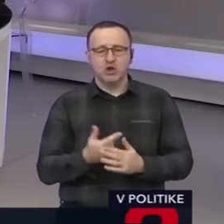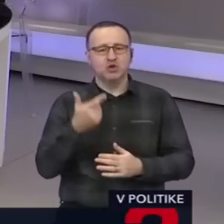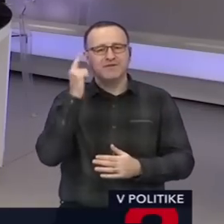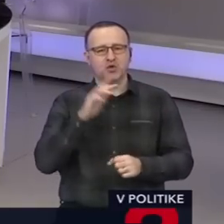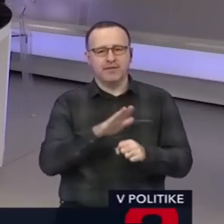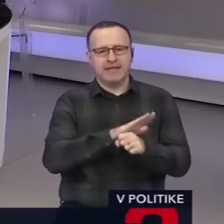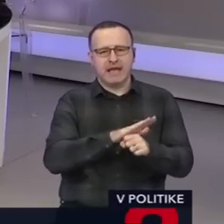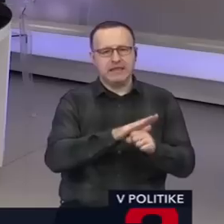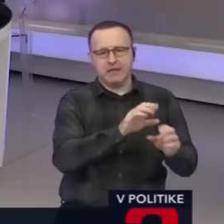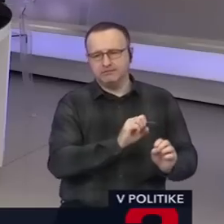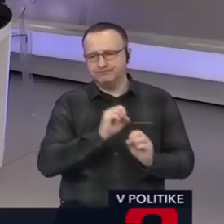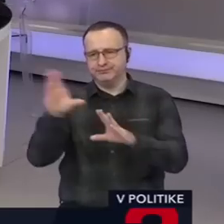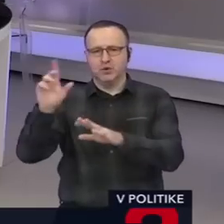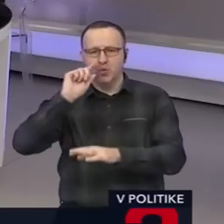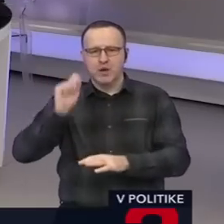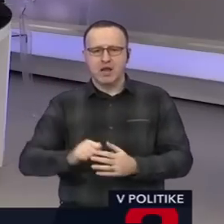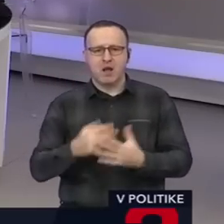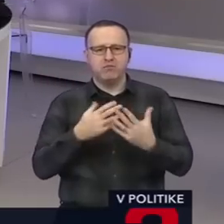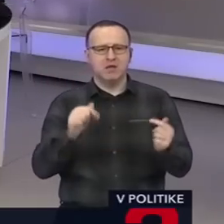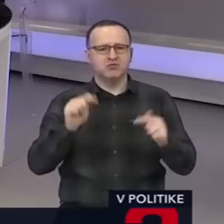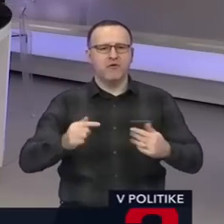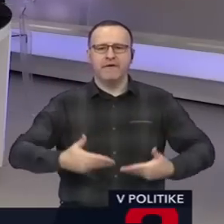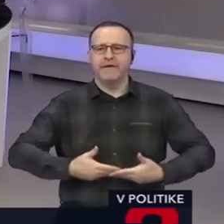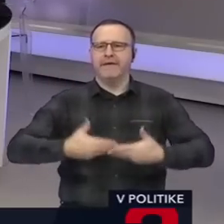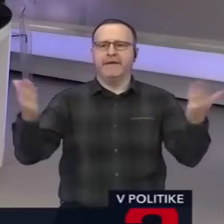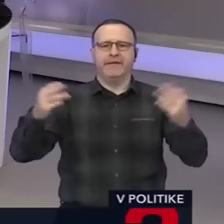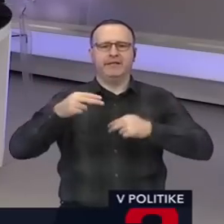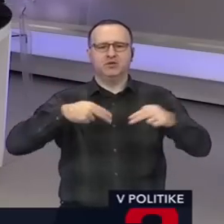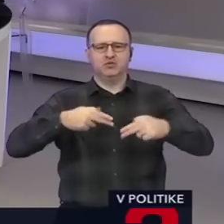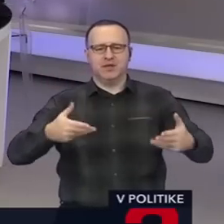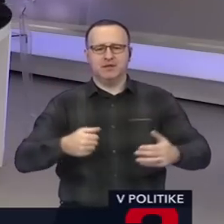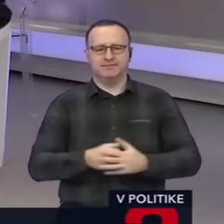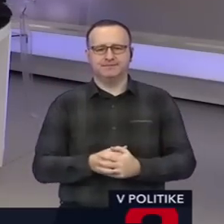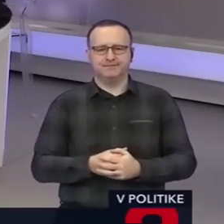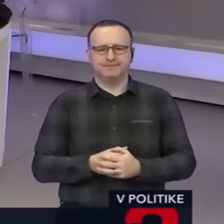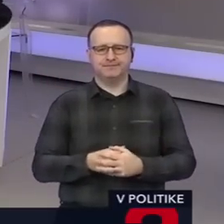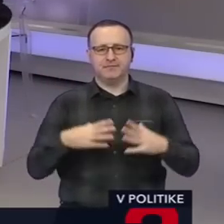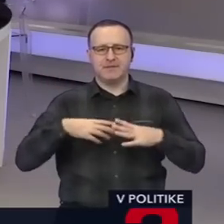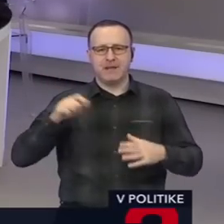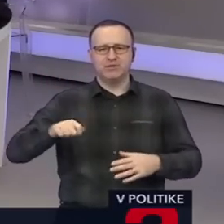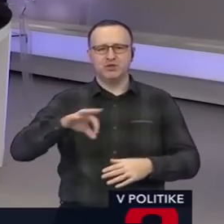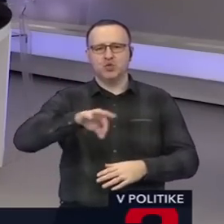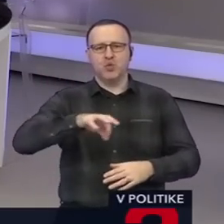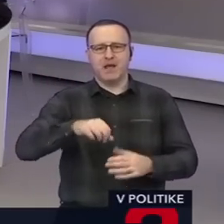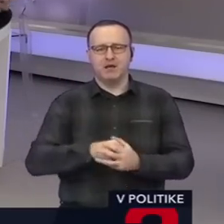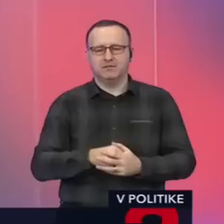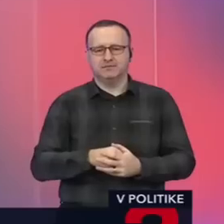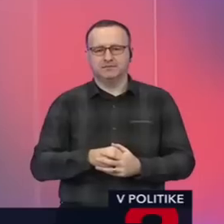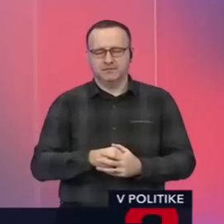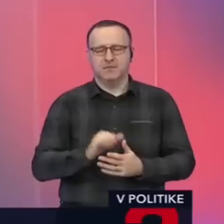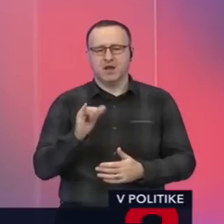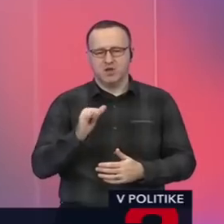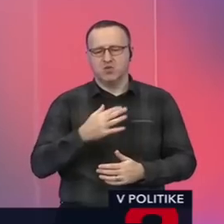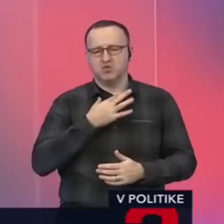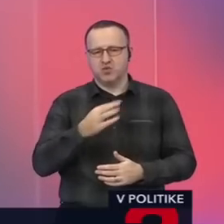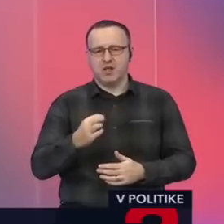dodalo na Ukrajinu bez toho, aby tu musela byť celá táto diskusia? Pán poslanec Krúpa? Súhlasím s vami, pretože bolo už niekoľko